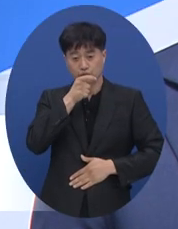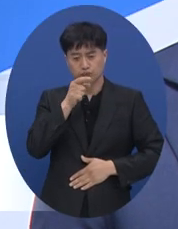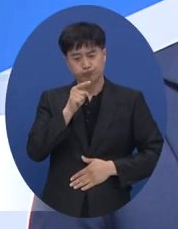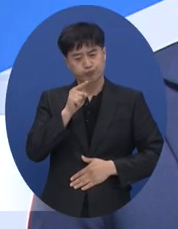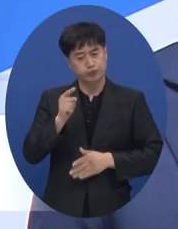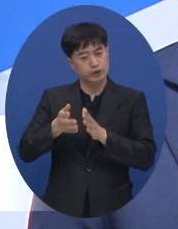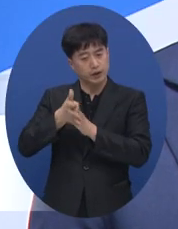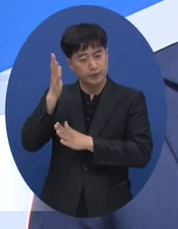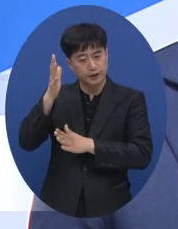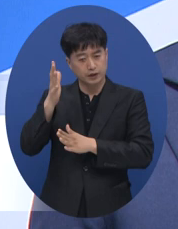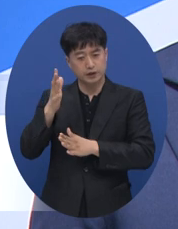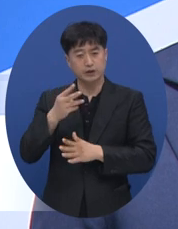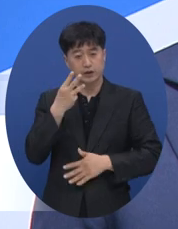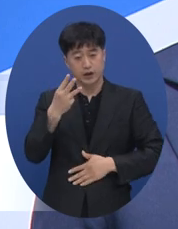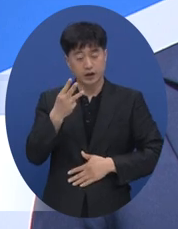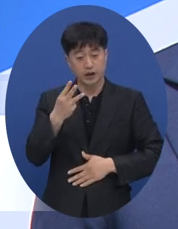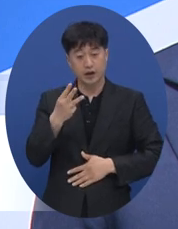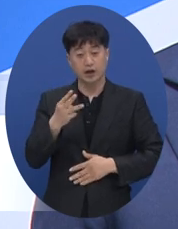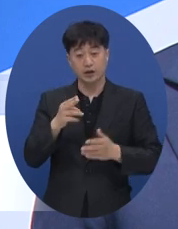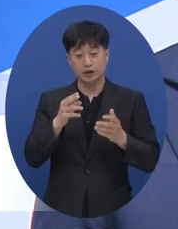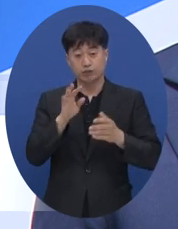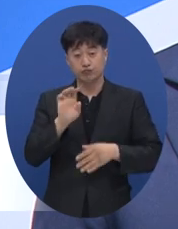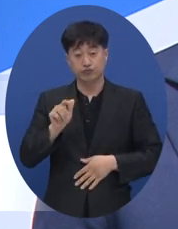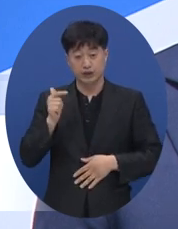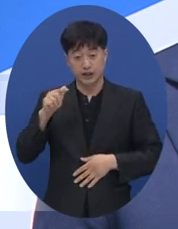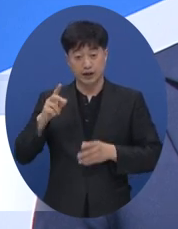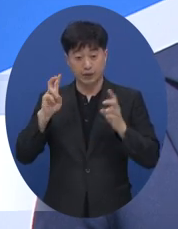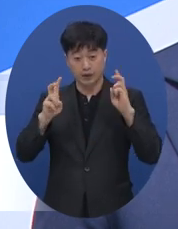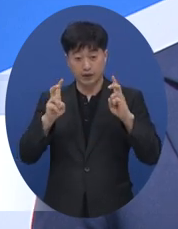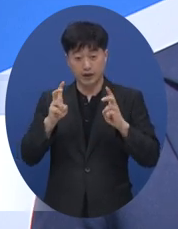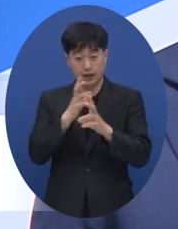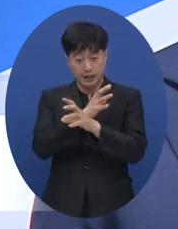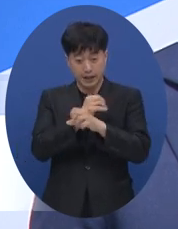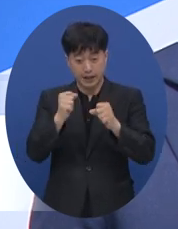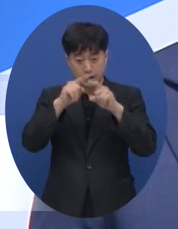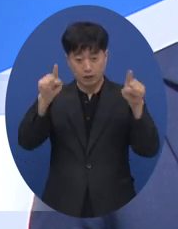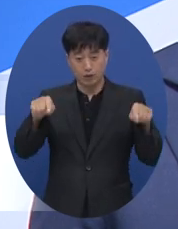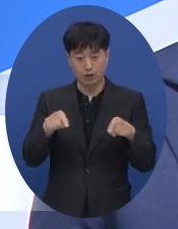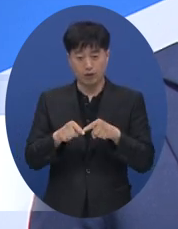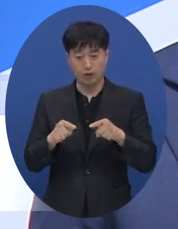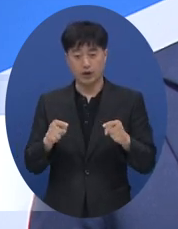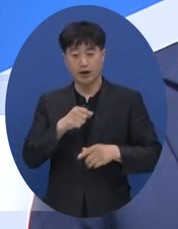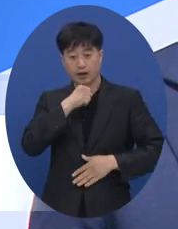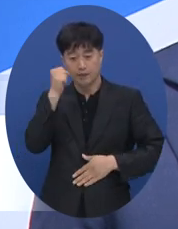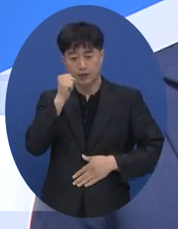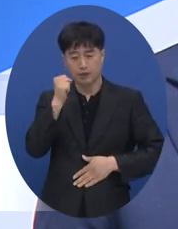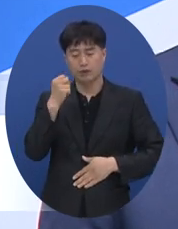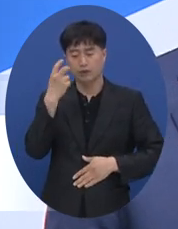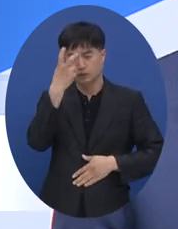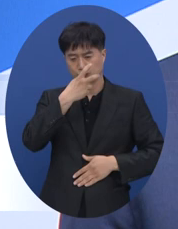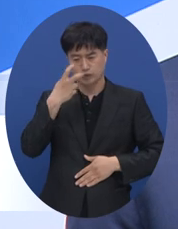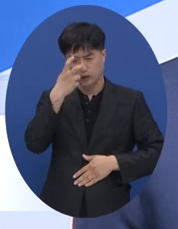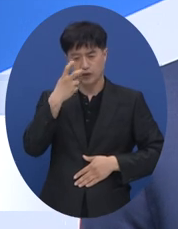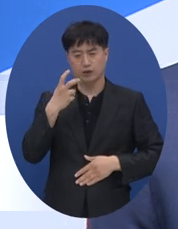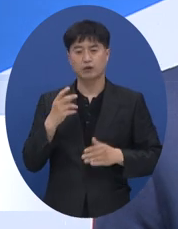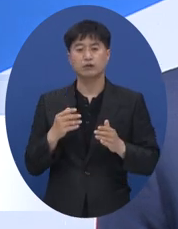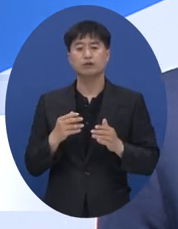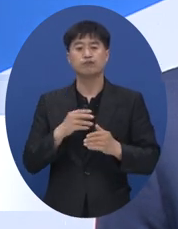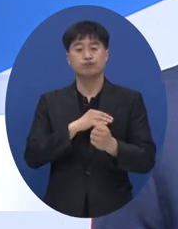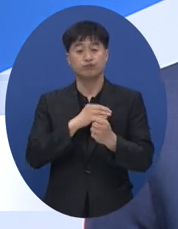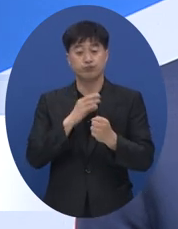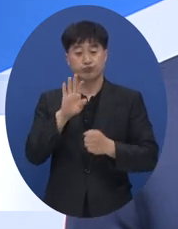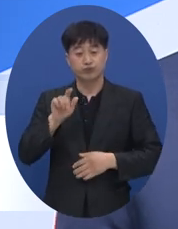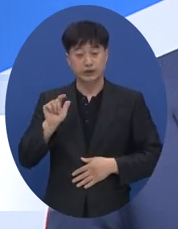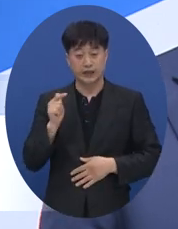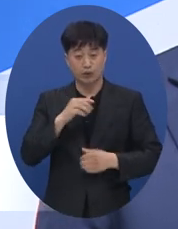모 아파트 등 3개 분양 사에 청약서 를 적법 단 당첨여부를 수 하였으며 분양 폰